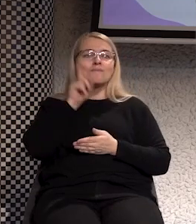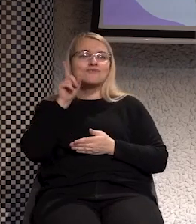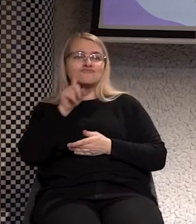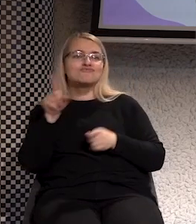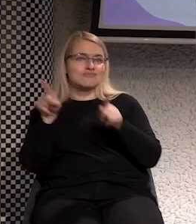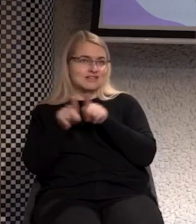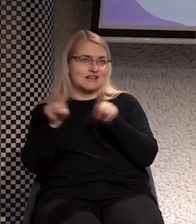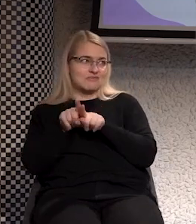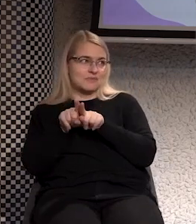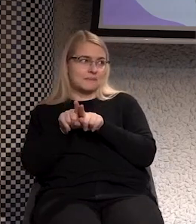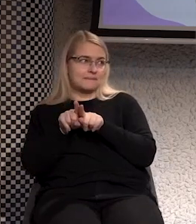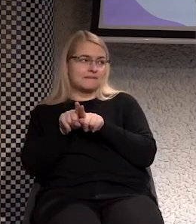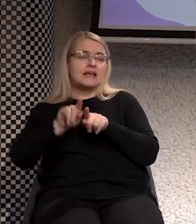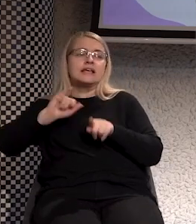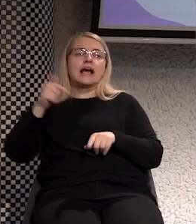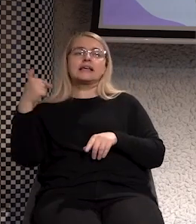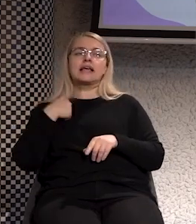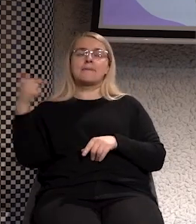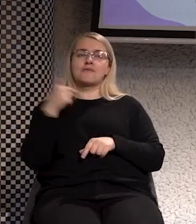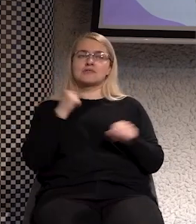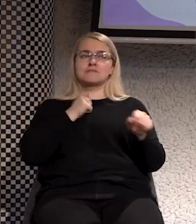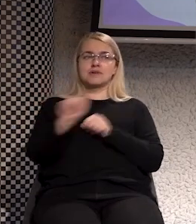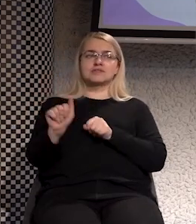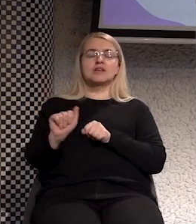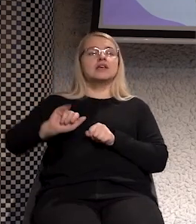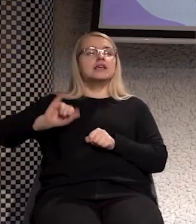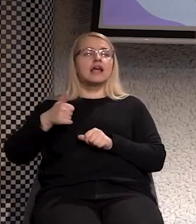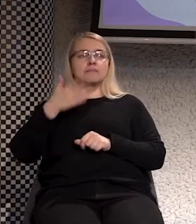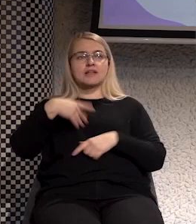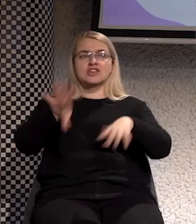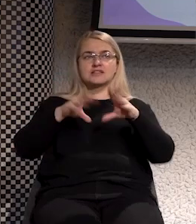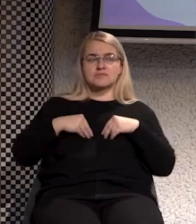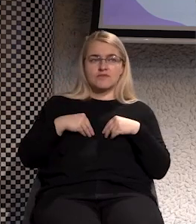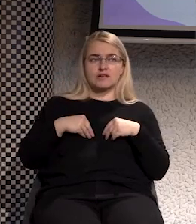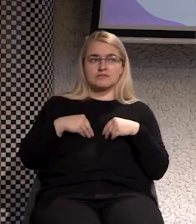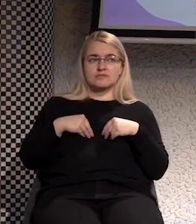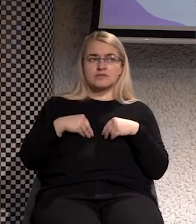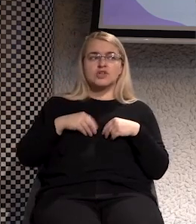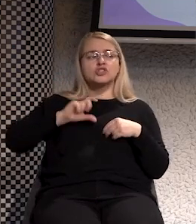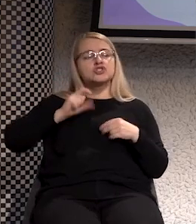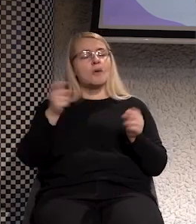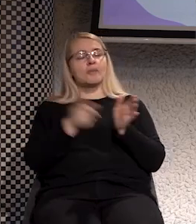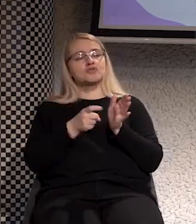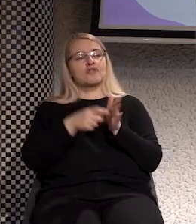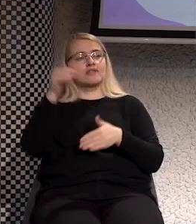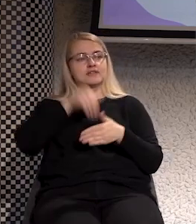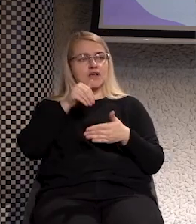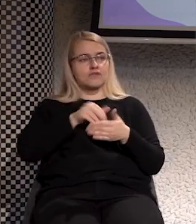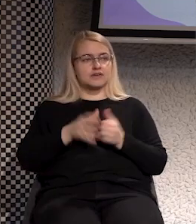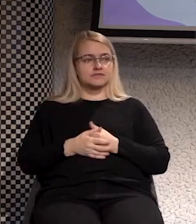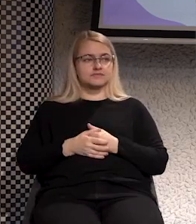moim zdaniem, a propos tego, jaki mam być, jaki jestem, jaki będę akceptowalny, co jest na przykład pożądanym zachowaniem, czy wy jakoś